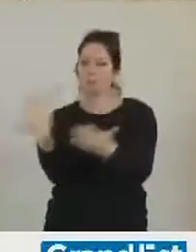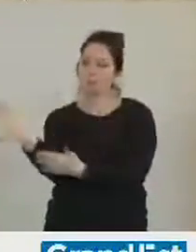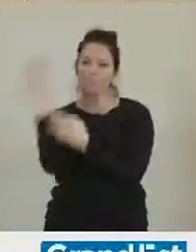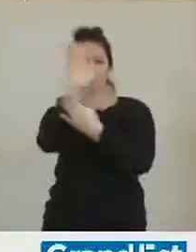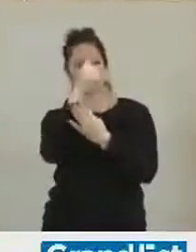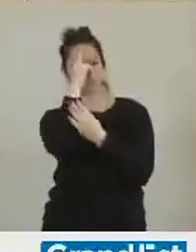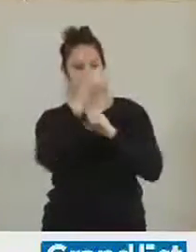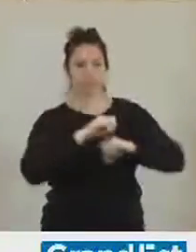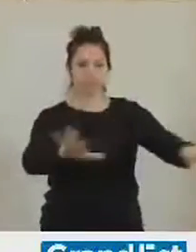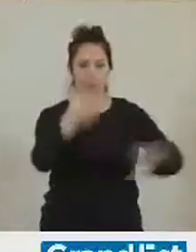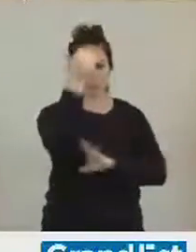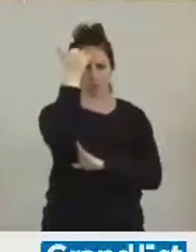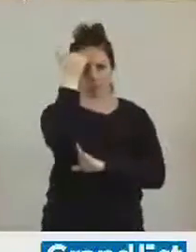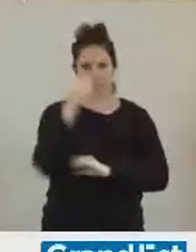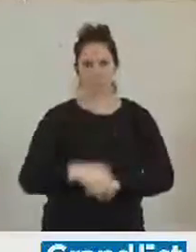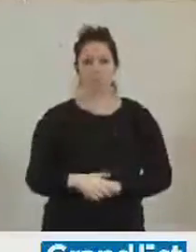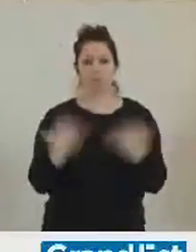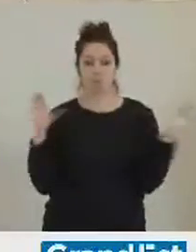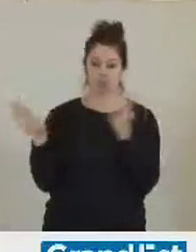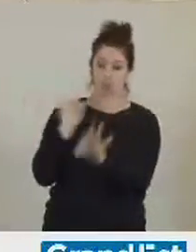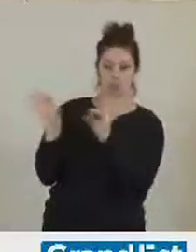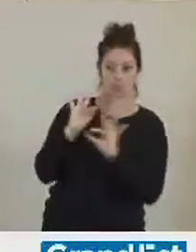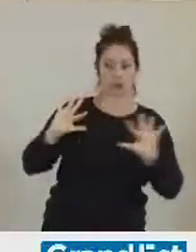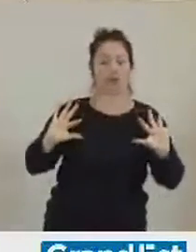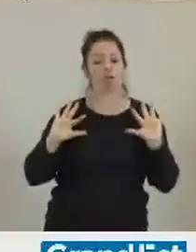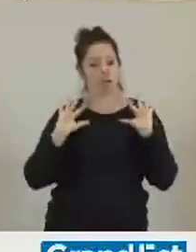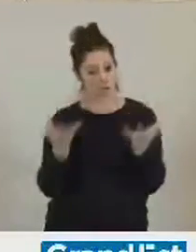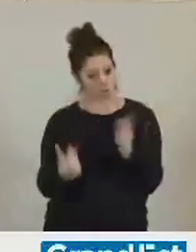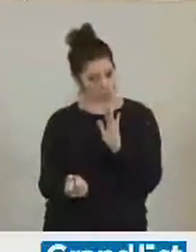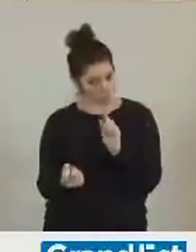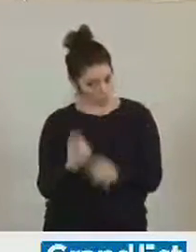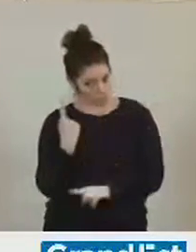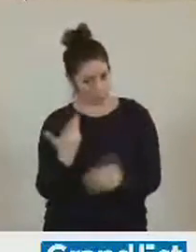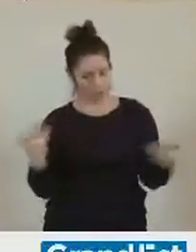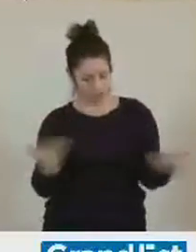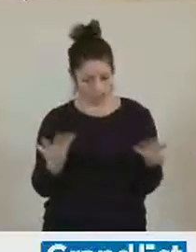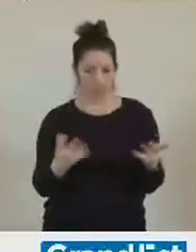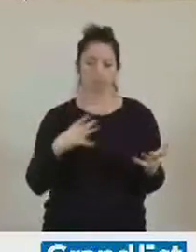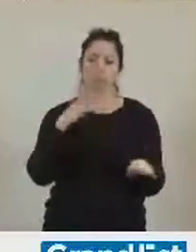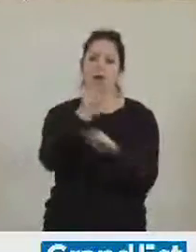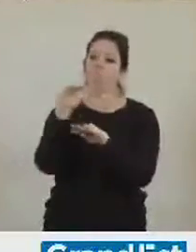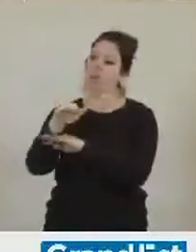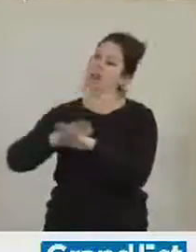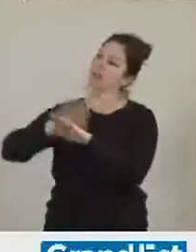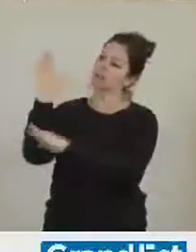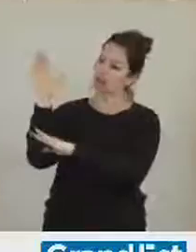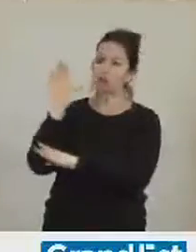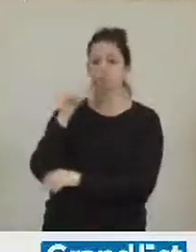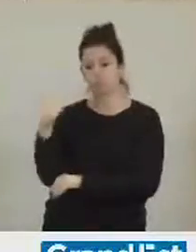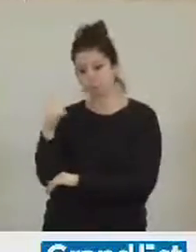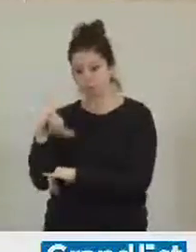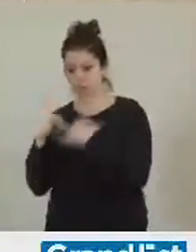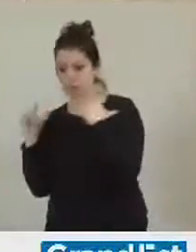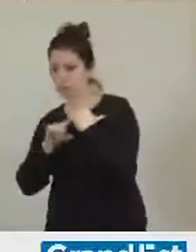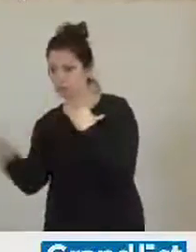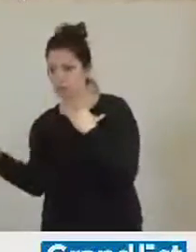original est notamment le mode de désignation, puisqu'un appel à candidature est lancé, non pas auprès des jeunes eux-mêmes, mais auprès